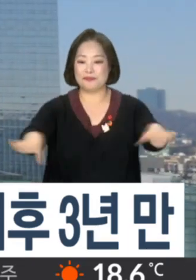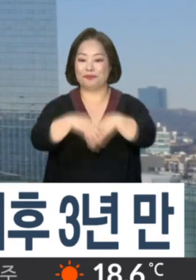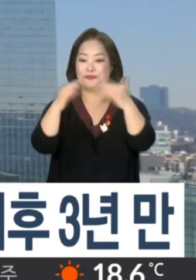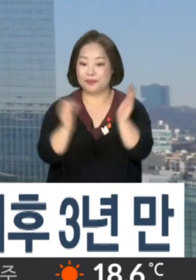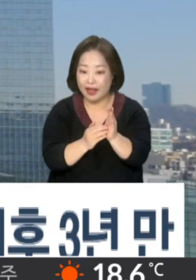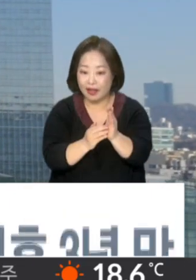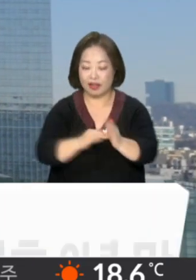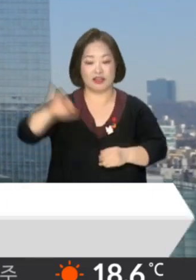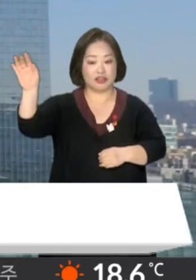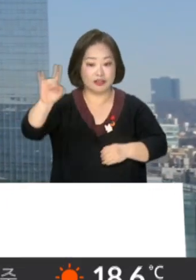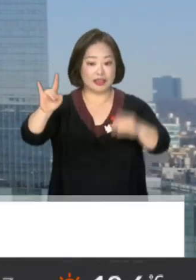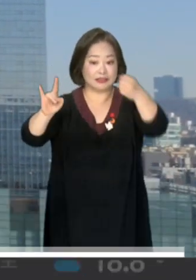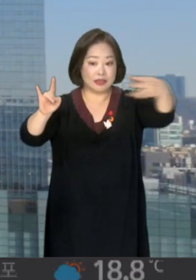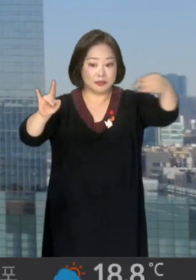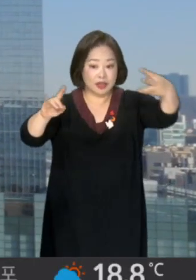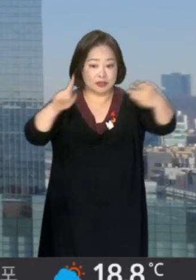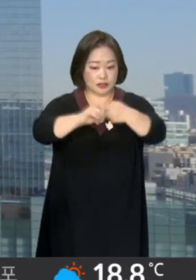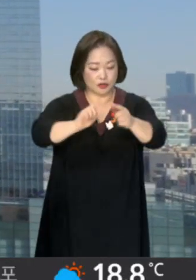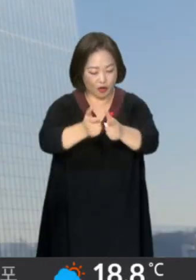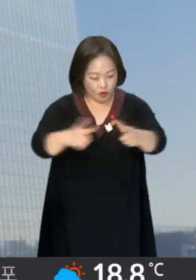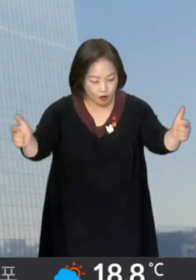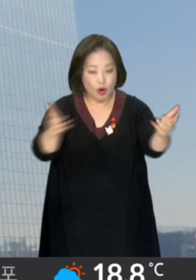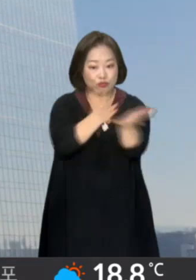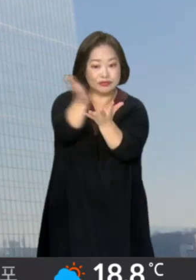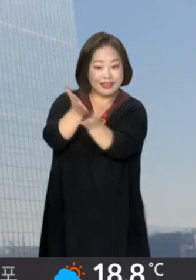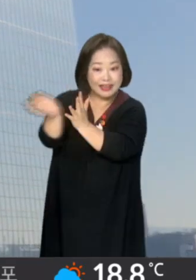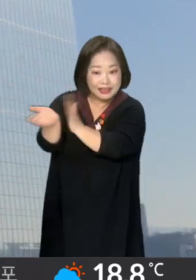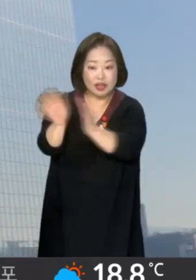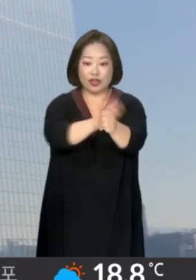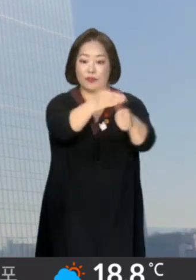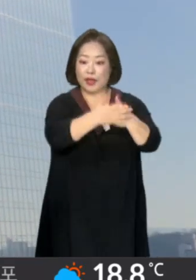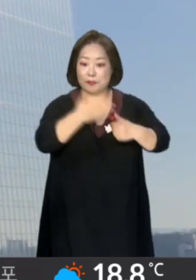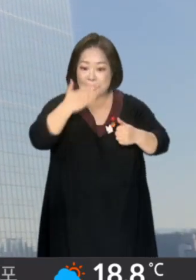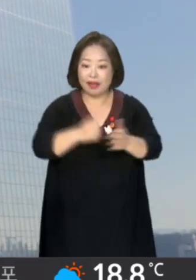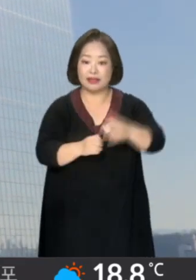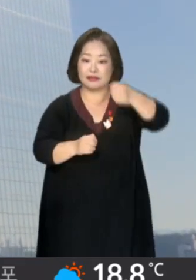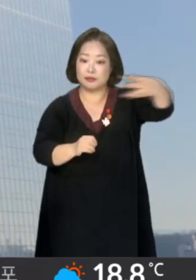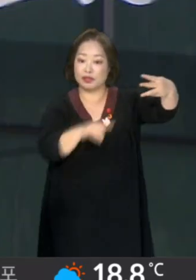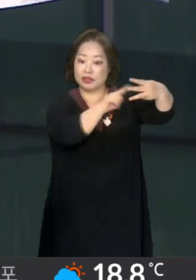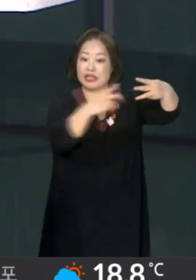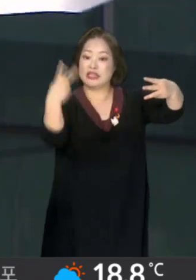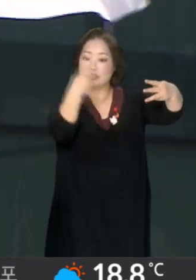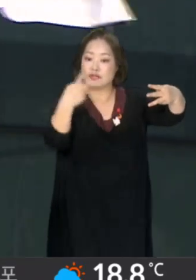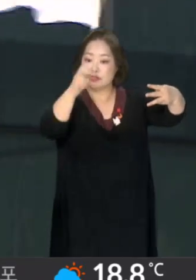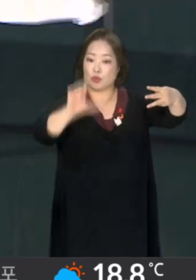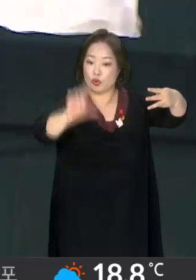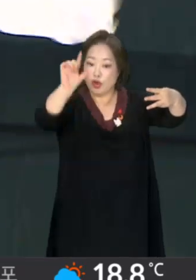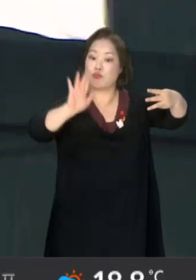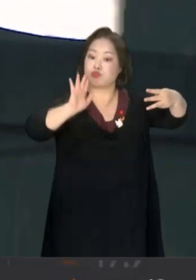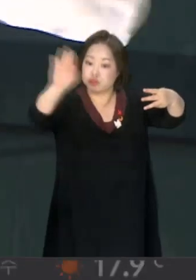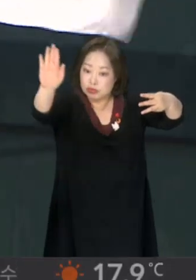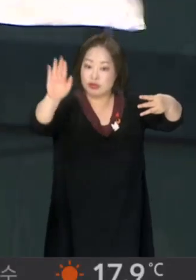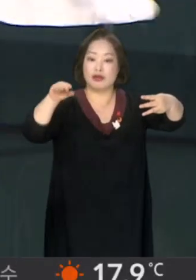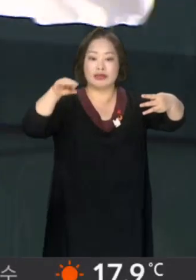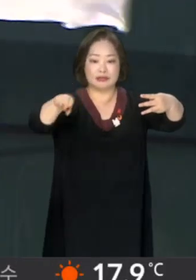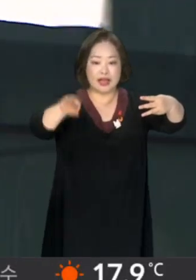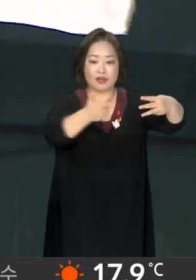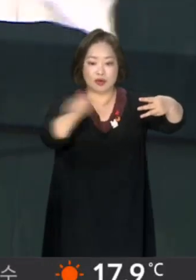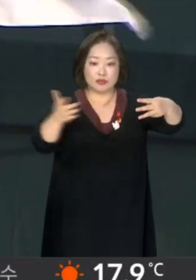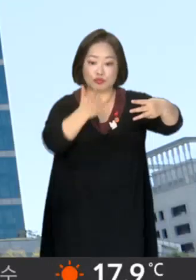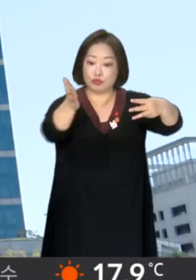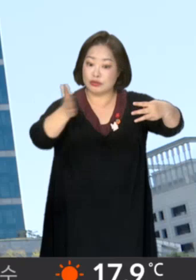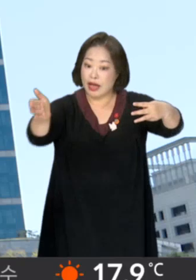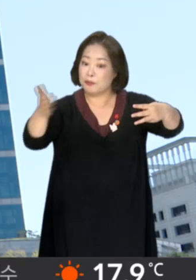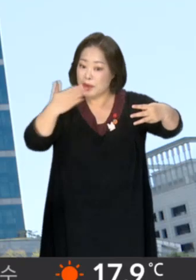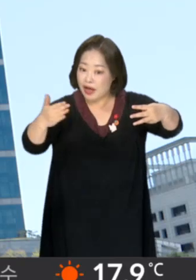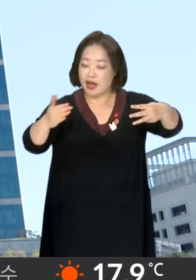현대차그룹은 전장 분야에서 협력을 이어오고 있습니다. 삼성전자는 2025년부터 차량용 인포테인먼트 분야에